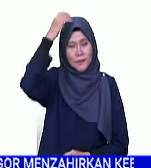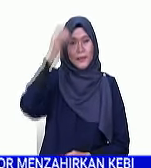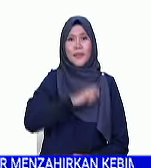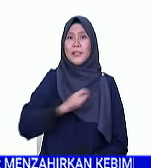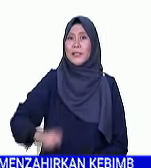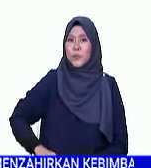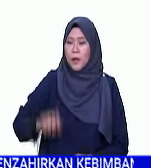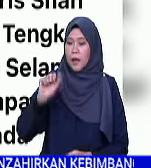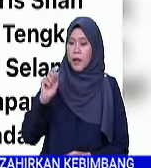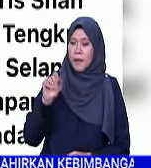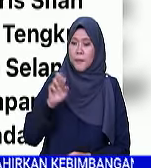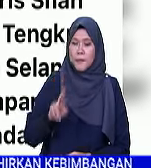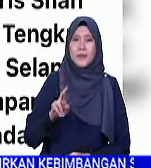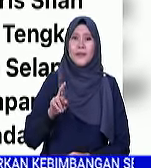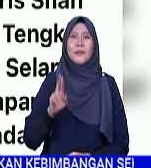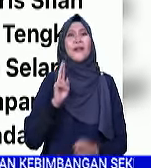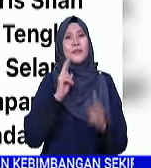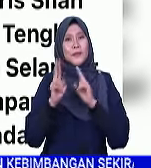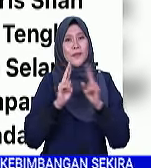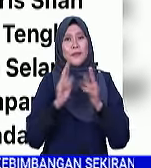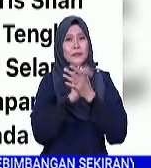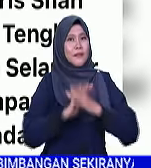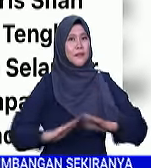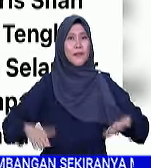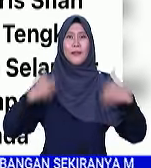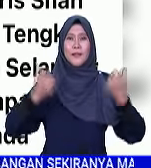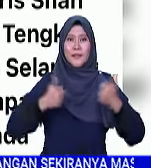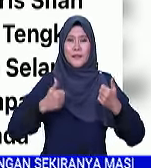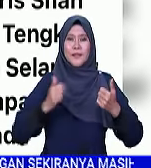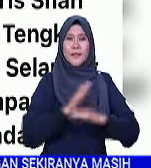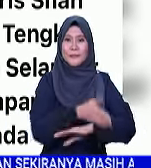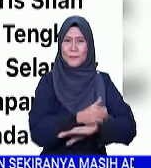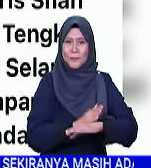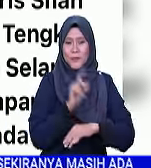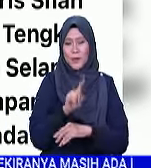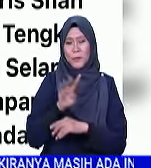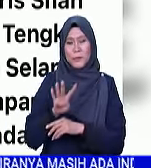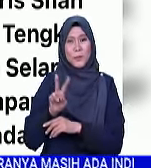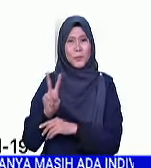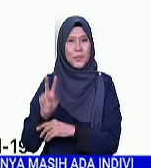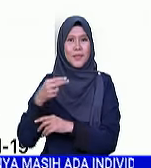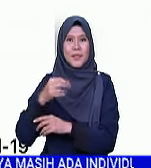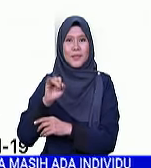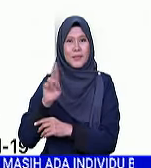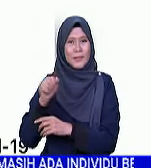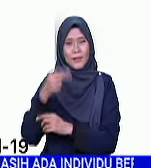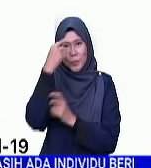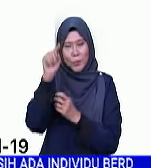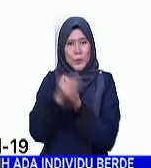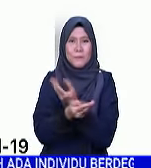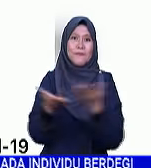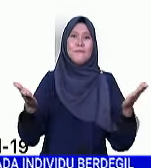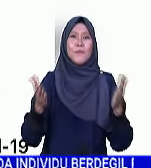turut berkenan menzahirkan ucapan Selamat Hari Raya Aidiladha 1442 Hijrah kepada seluruh umat Islam